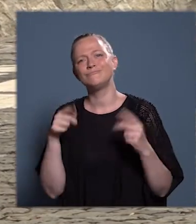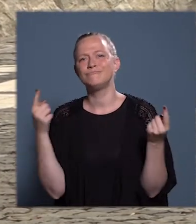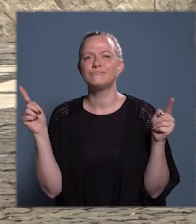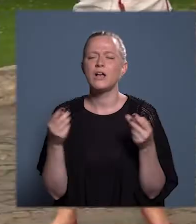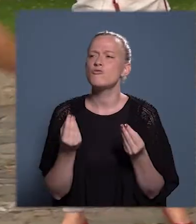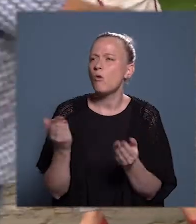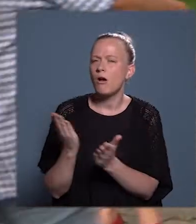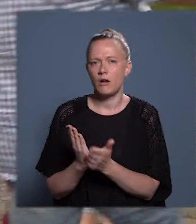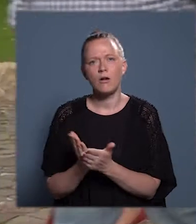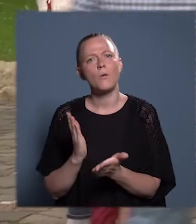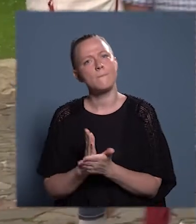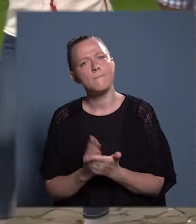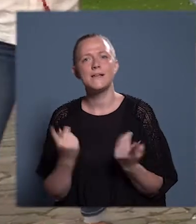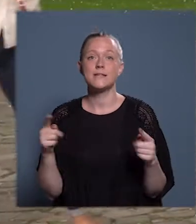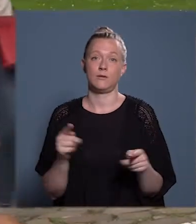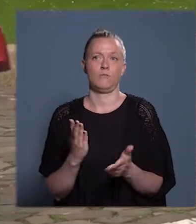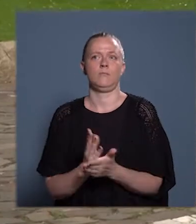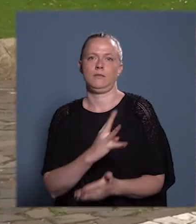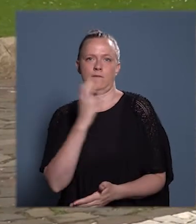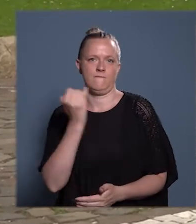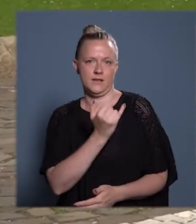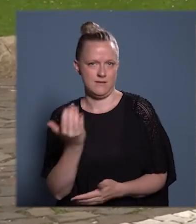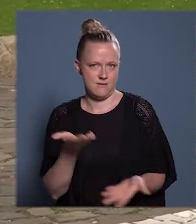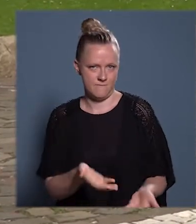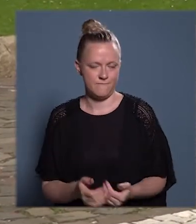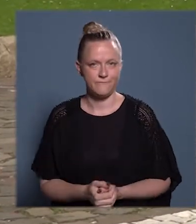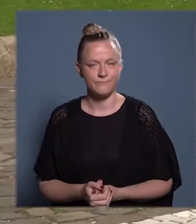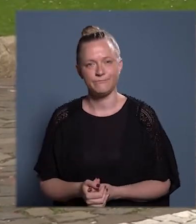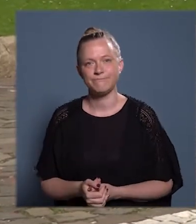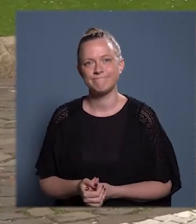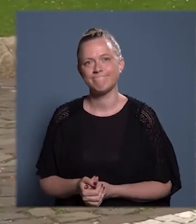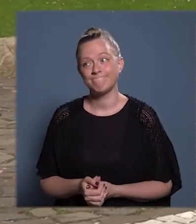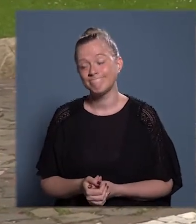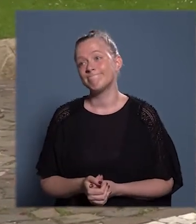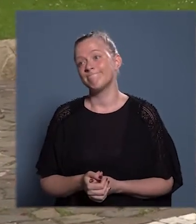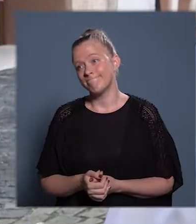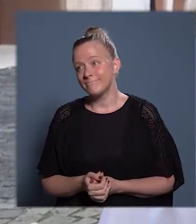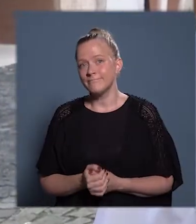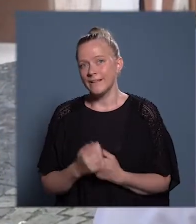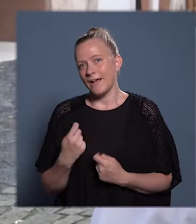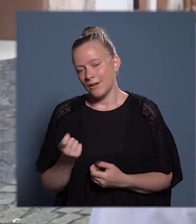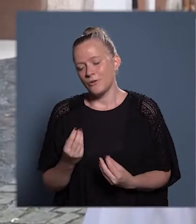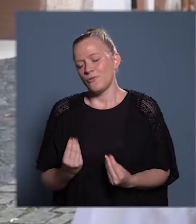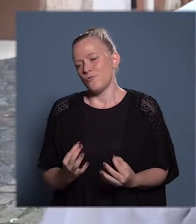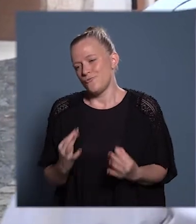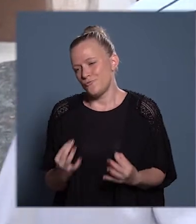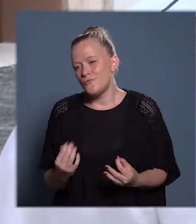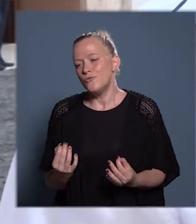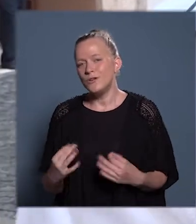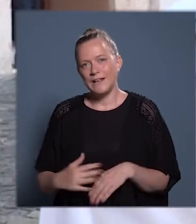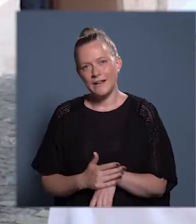itt, és a zenekar is több mint 40 éves. Hát drága, nagyon jól érezzük magunkat, szívesen